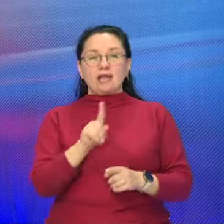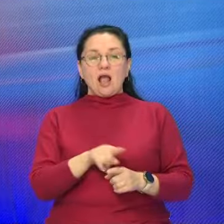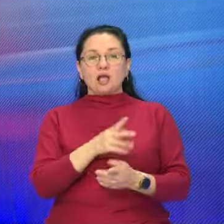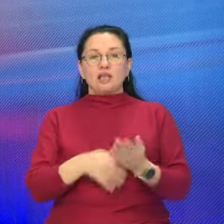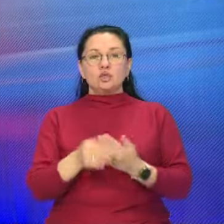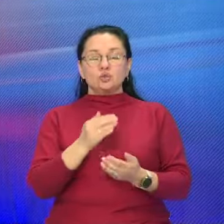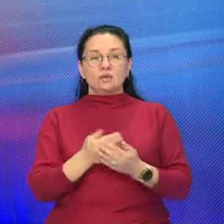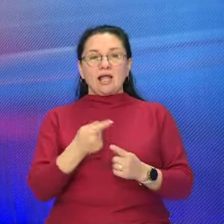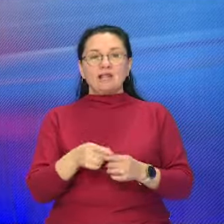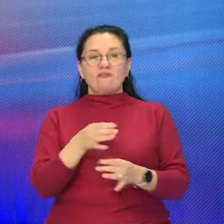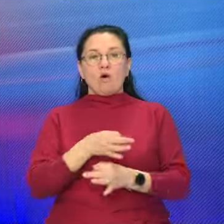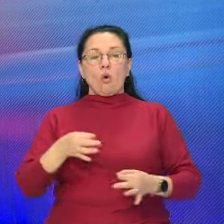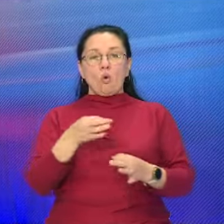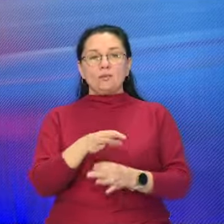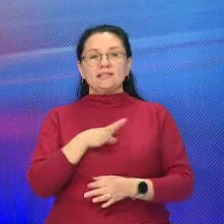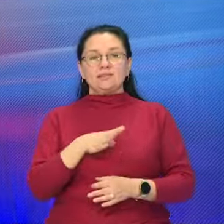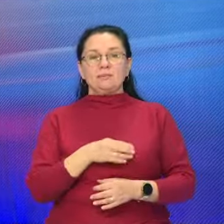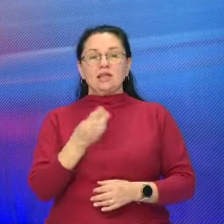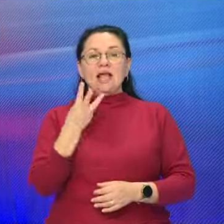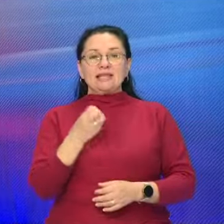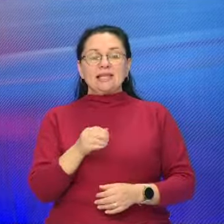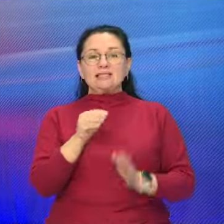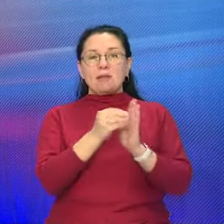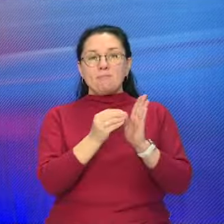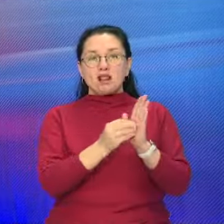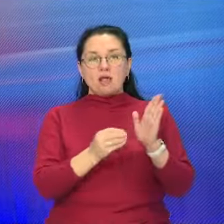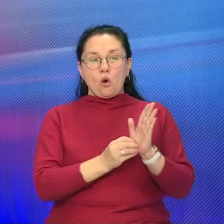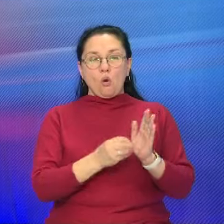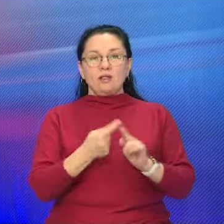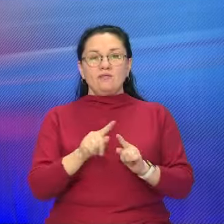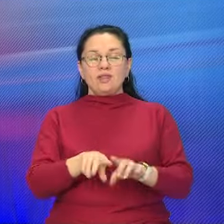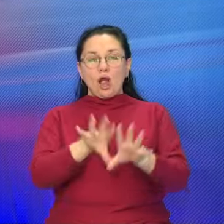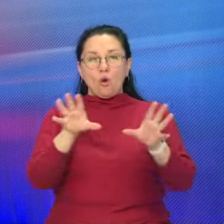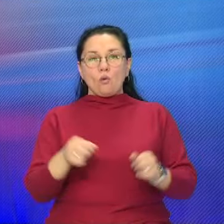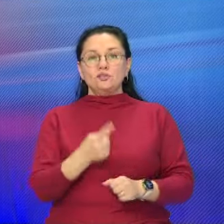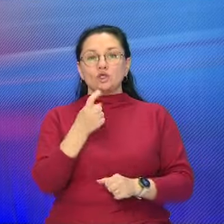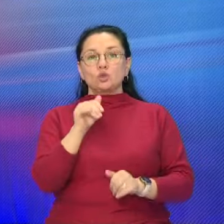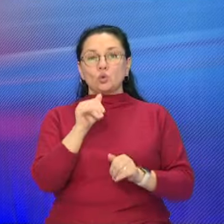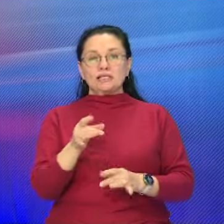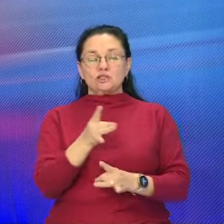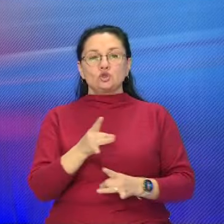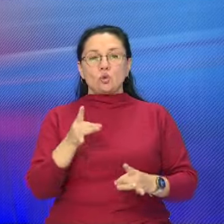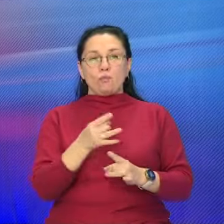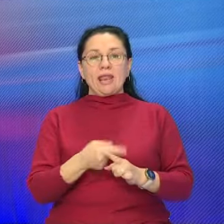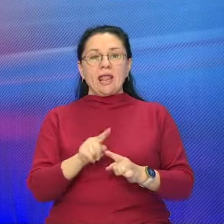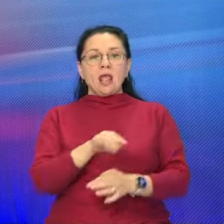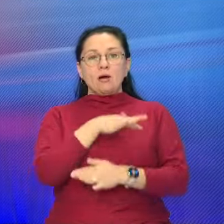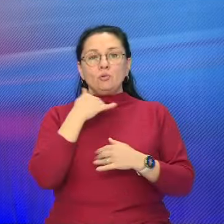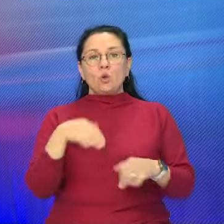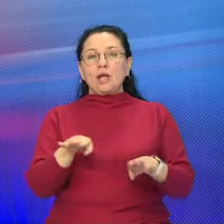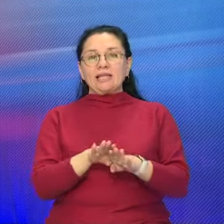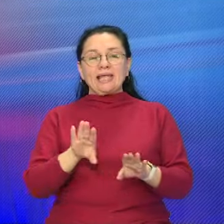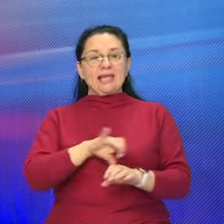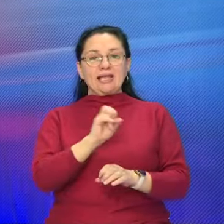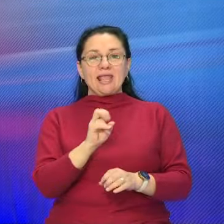бягучий год у регионе складено больше за 300 протоколов на агульную сумму каля 100 тысяч рублей. Особливо шмат несанкционованных